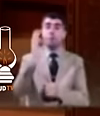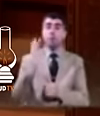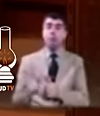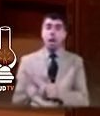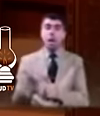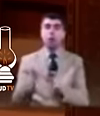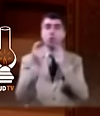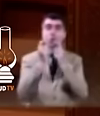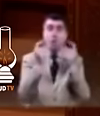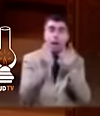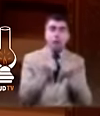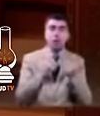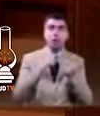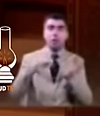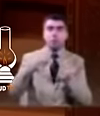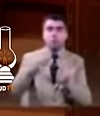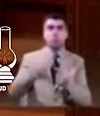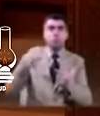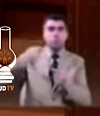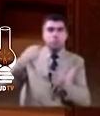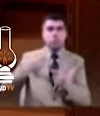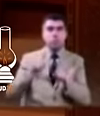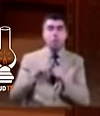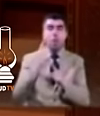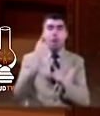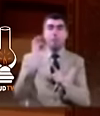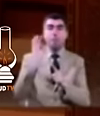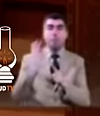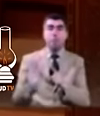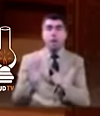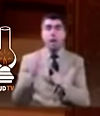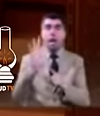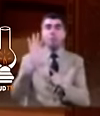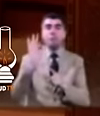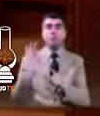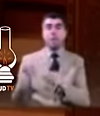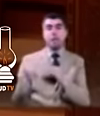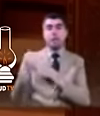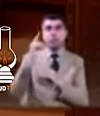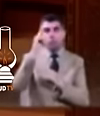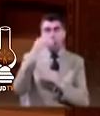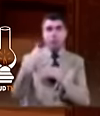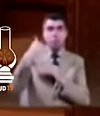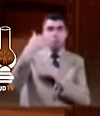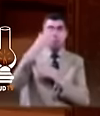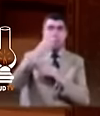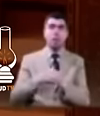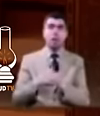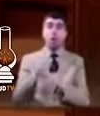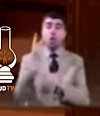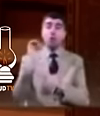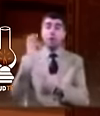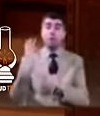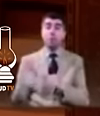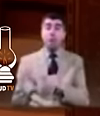الضريبه على الشركات والضريبه على الدخل مقابل 1% في افق بلوغ 5%، وكذا 20% من الضريبه على عقود